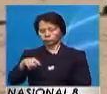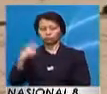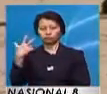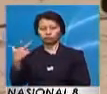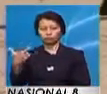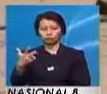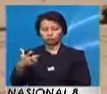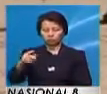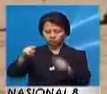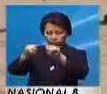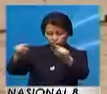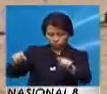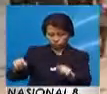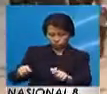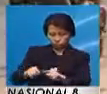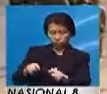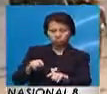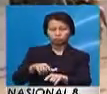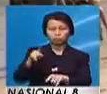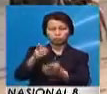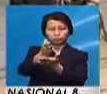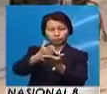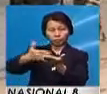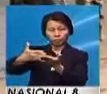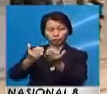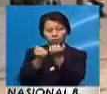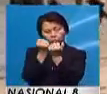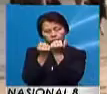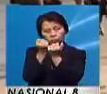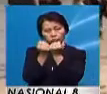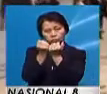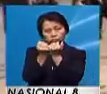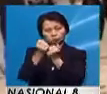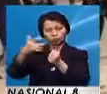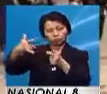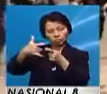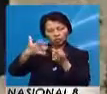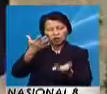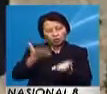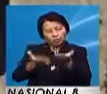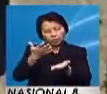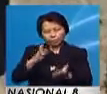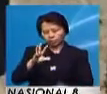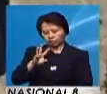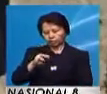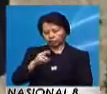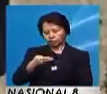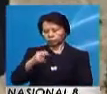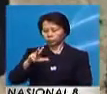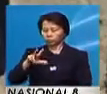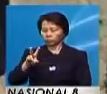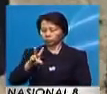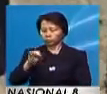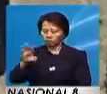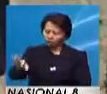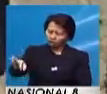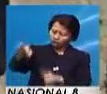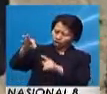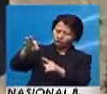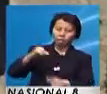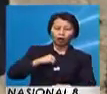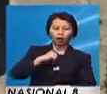lalu, serpihan inlet cowling, iaitu sebahagian enjin pesawat yang mungkin milik MH370, ditemui